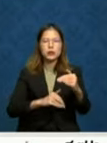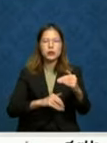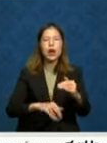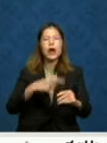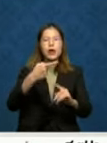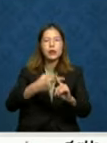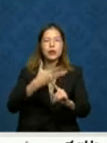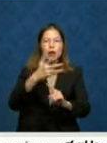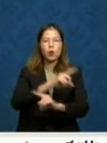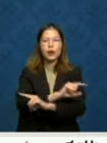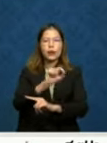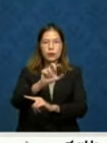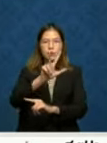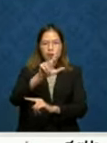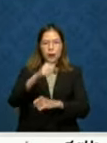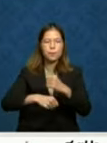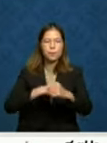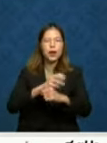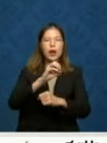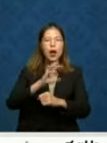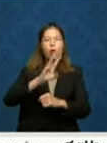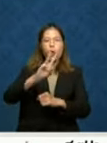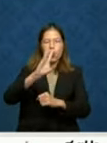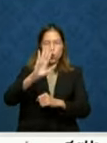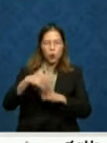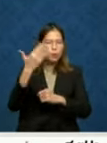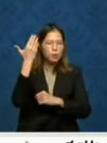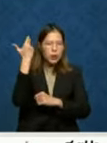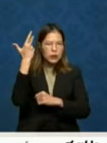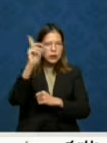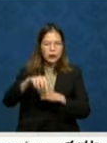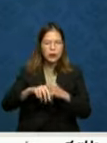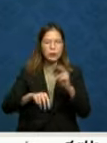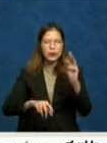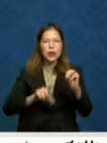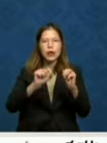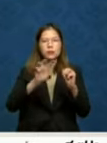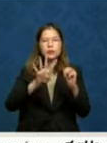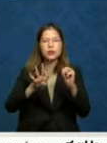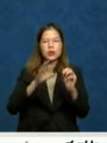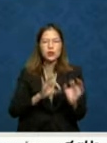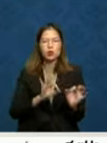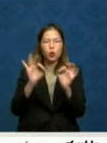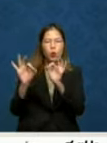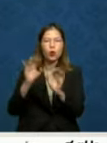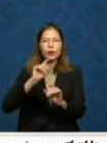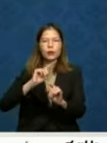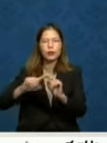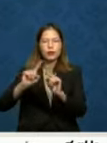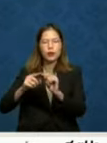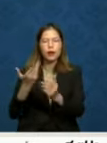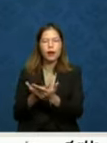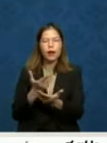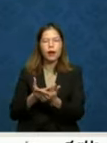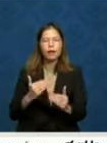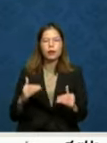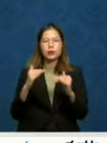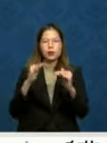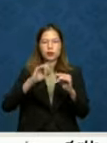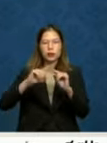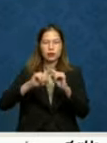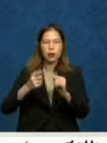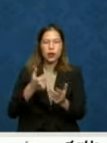คม2556ตามบทเฉพาะการมาตรา24ให้โอนบรรดากิจการเงินสิทธิ